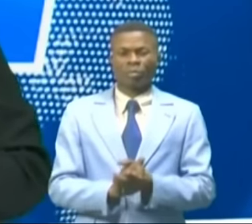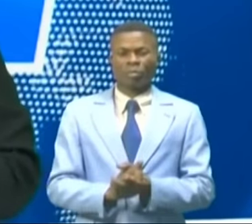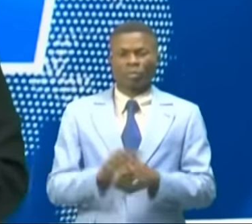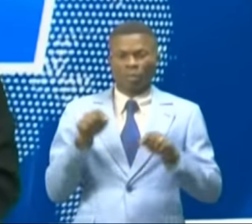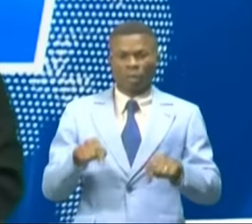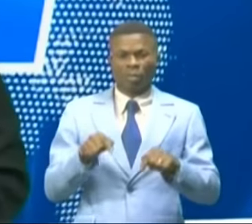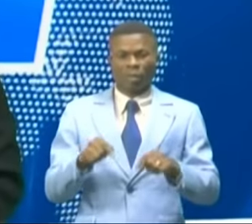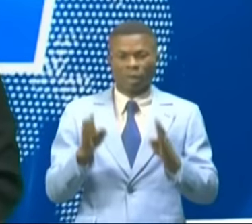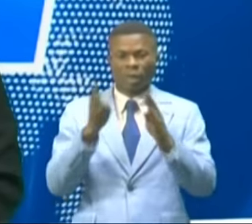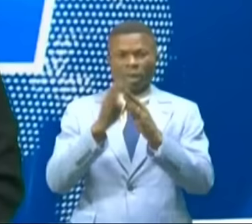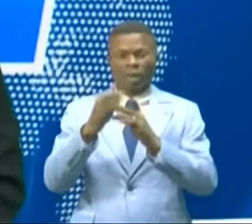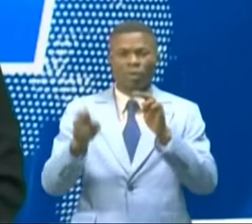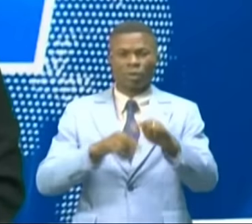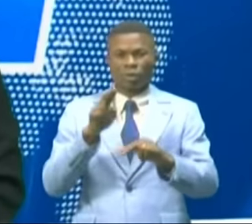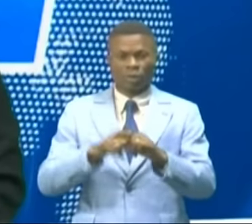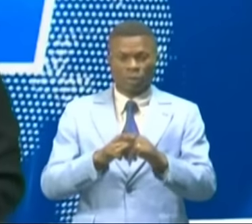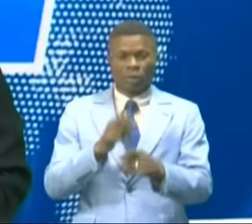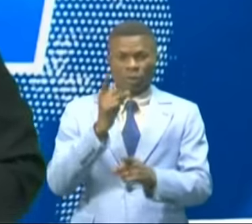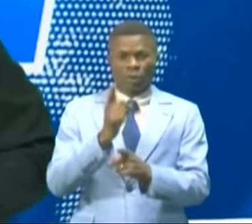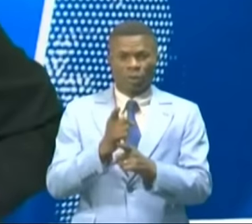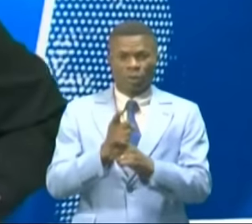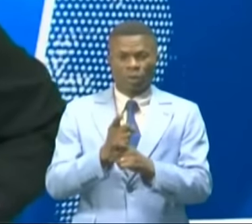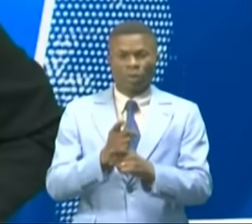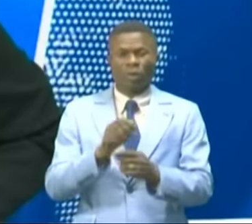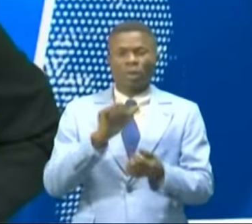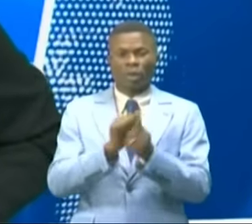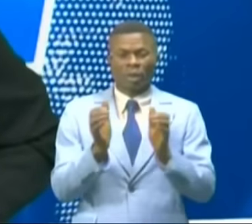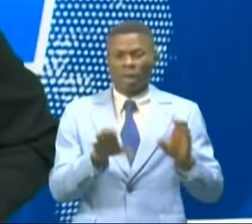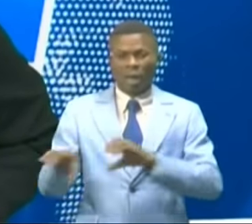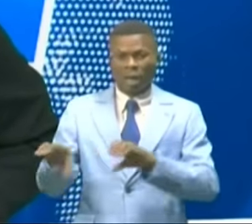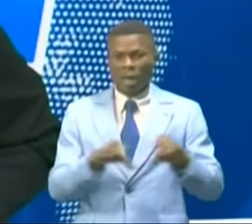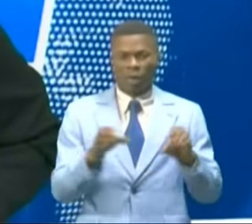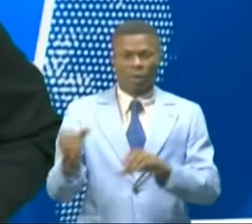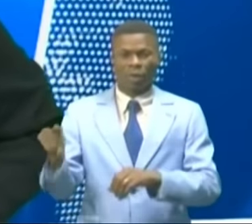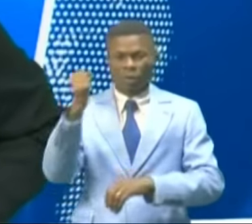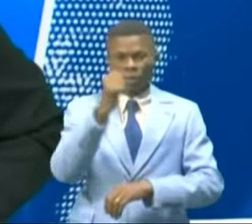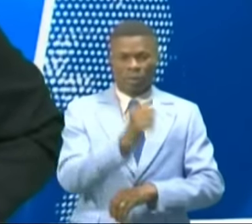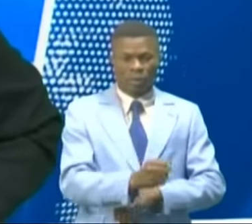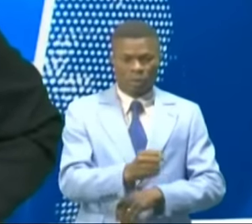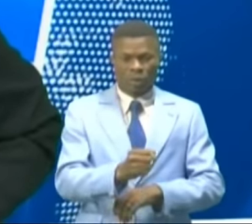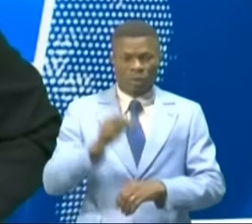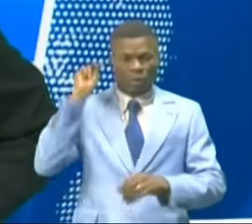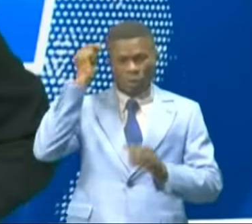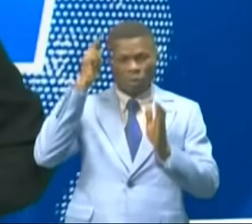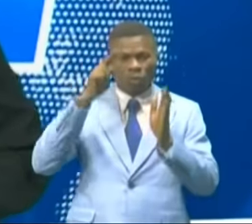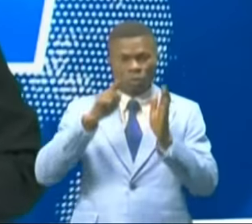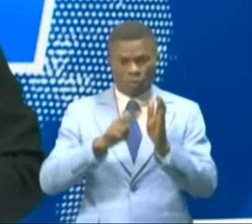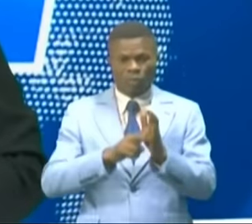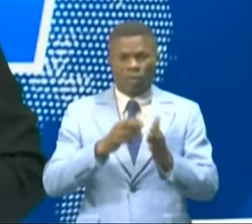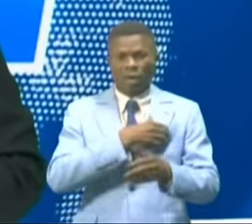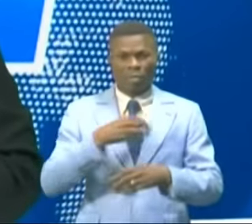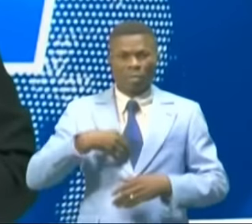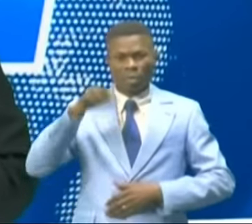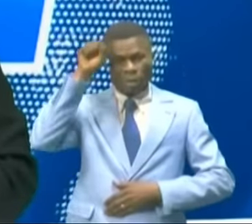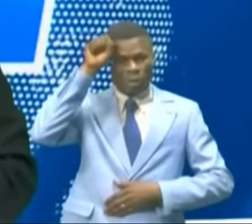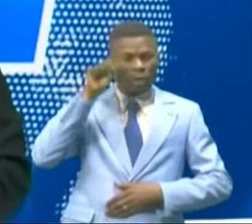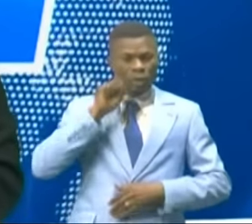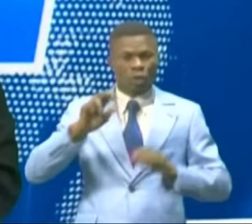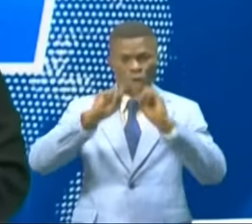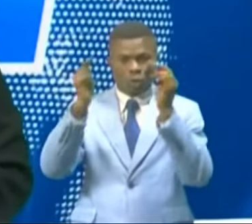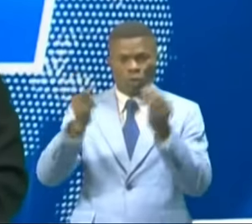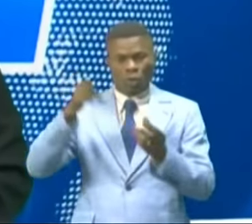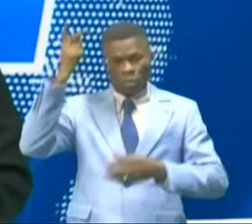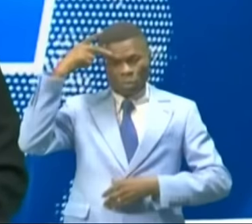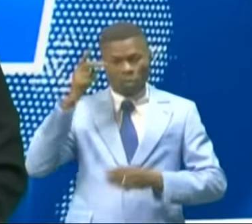Direction Assemblée nationale, justement en prélude de la cérémonie d'investiture du gouvernement souminois parmi les regroupements